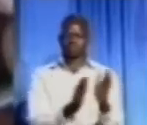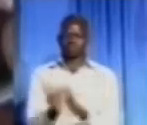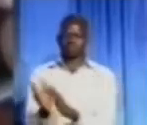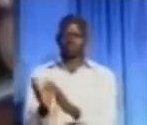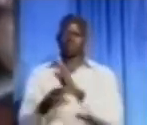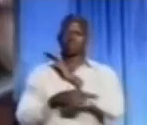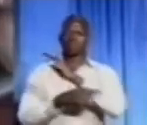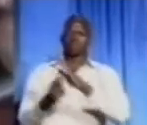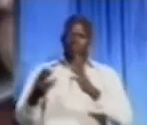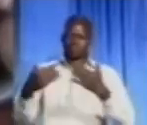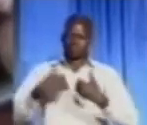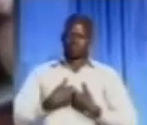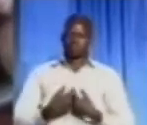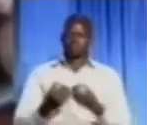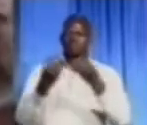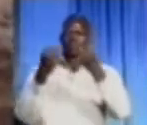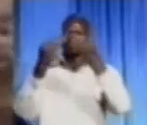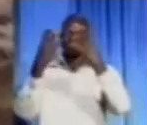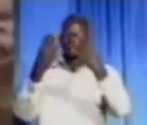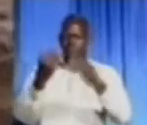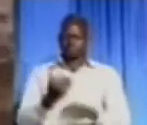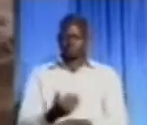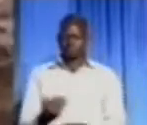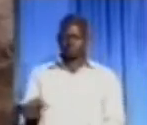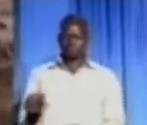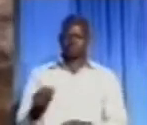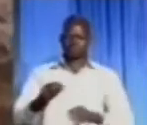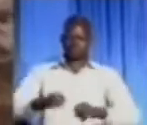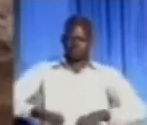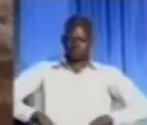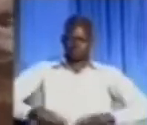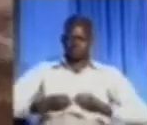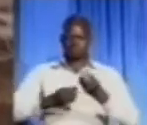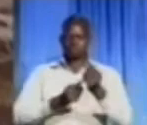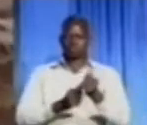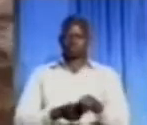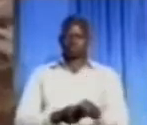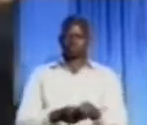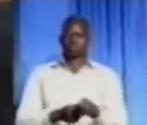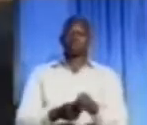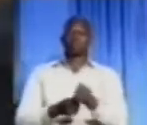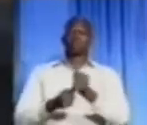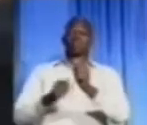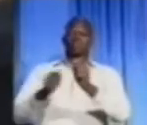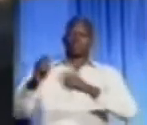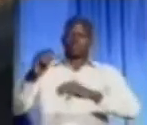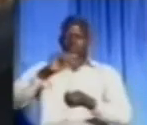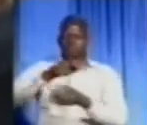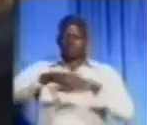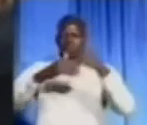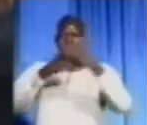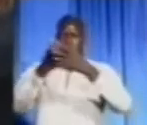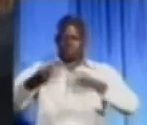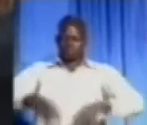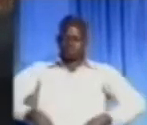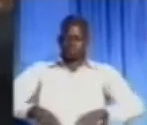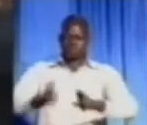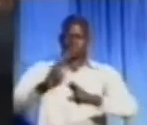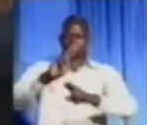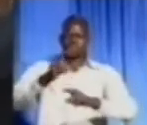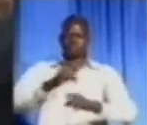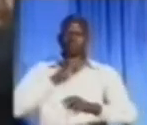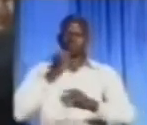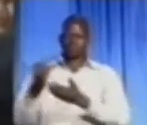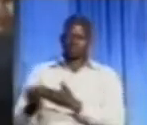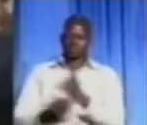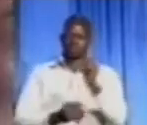région qui regorge d'énormes potentialités agro-silvopastorales. La réhabilitation d'une telle voie ne peut qu'apporter un plus